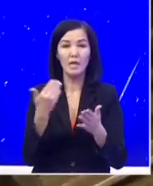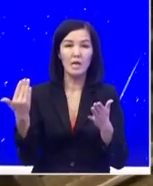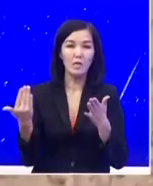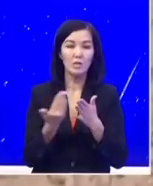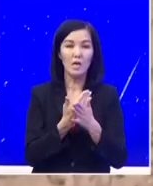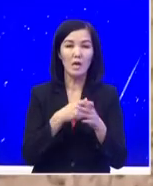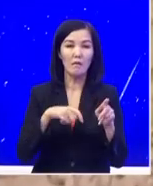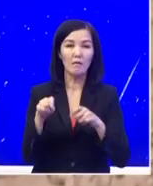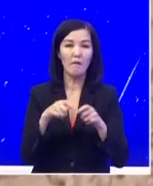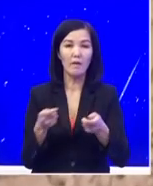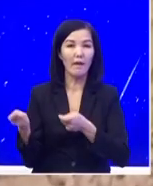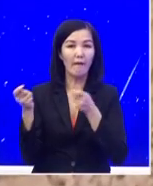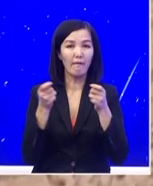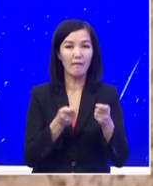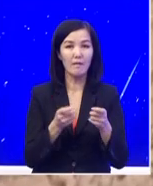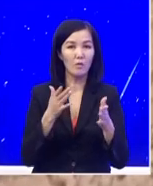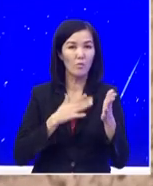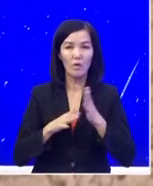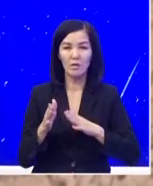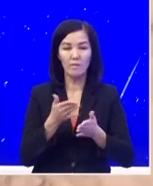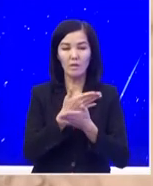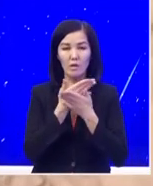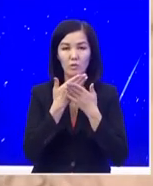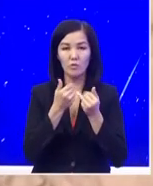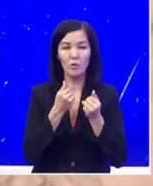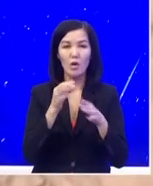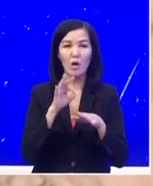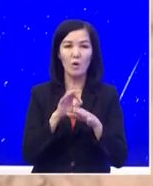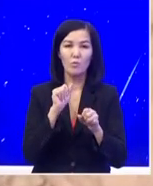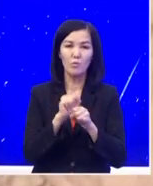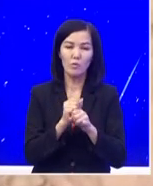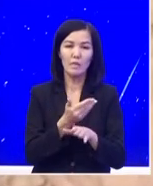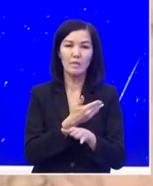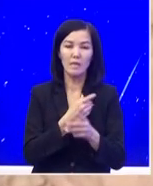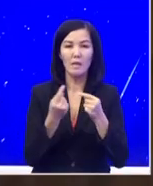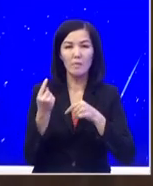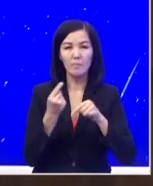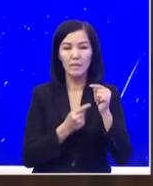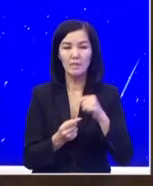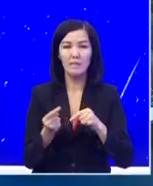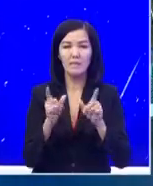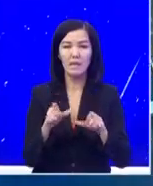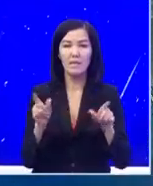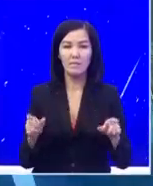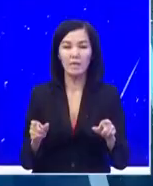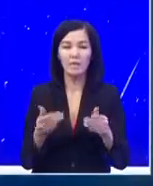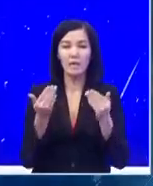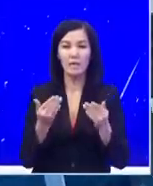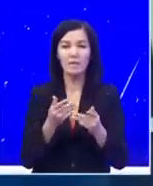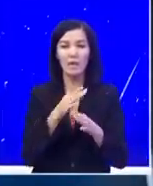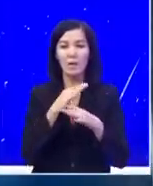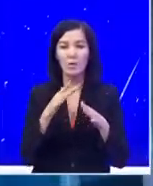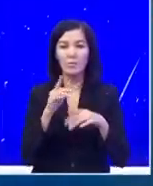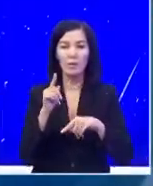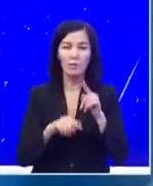тауар алады, бірақ бұған қуанып жатқан жоқ. Індет тез тоқтаса дейді. Бұл бизнестегілердің де өкілдері талай ағайын